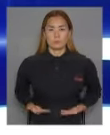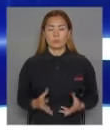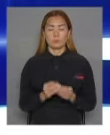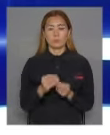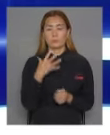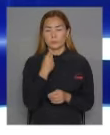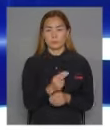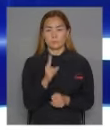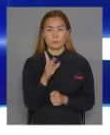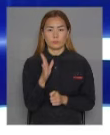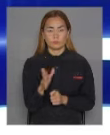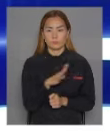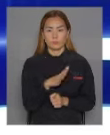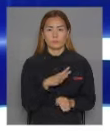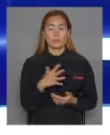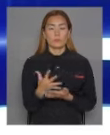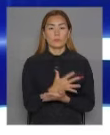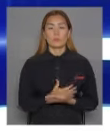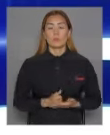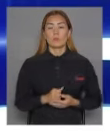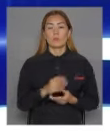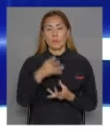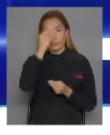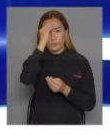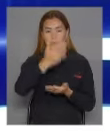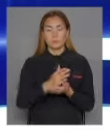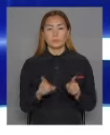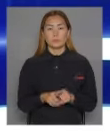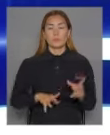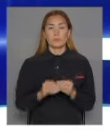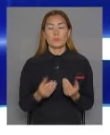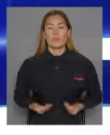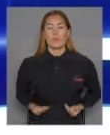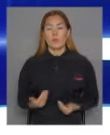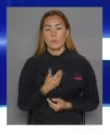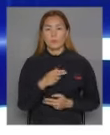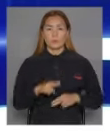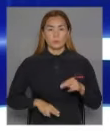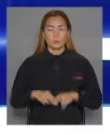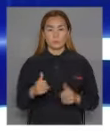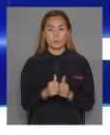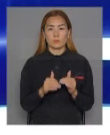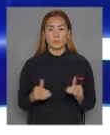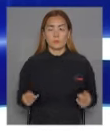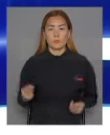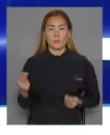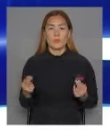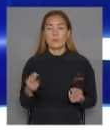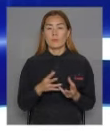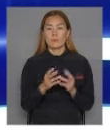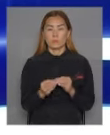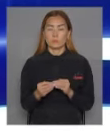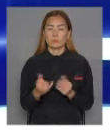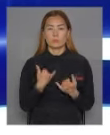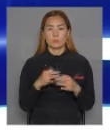кооперативов собственников квартир были собраны предложения. Однако не все жители желают постройки детской игровой площадки.